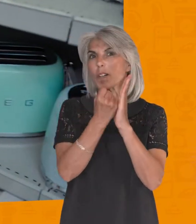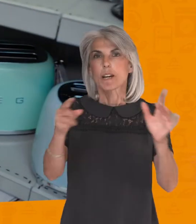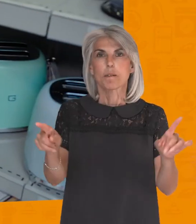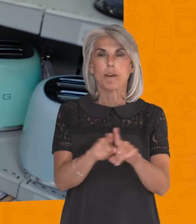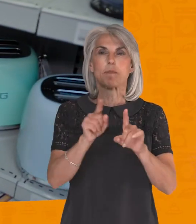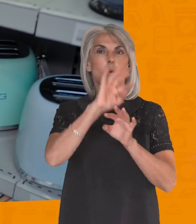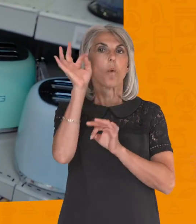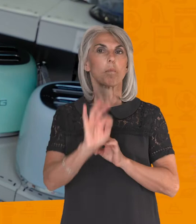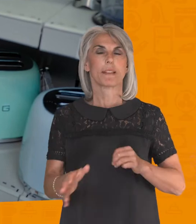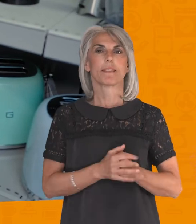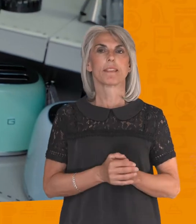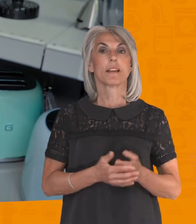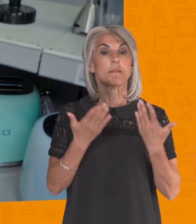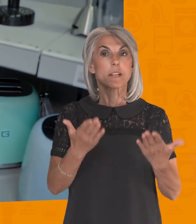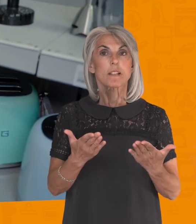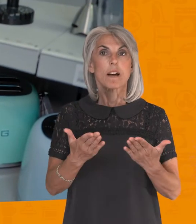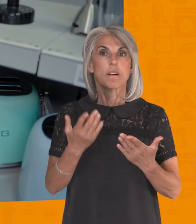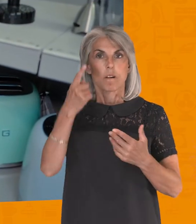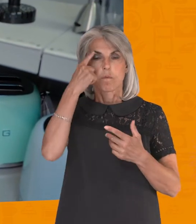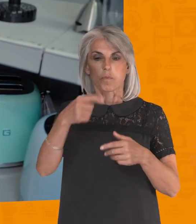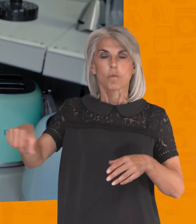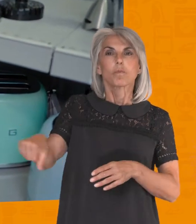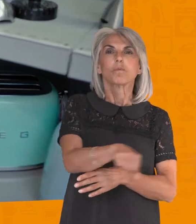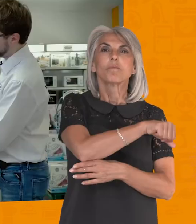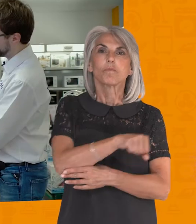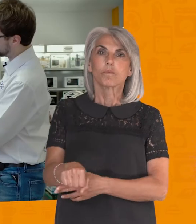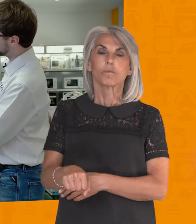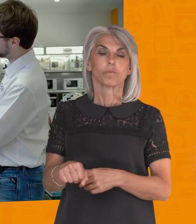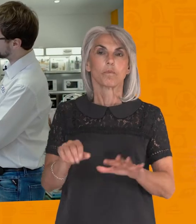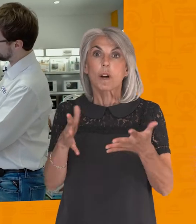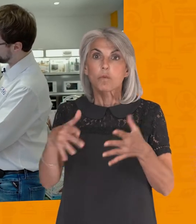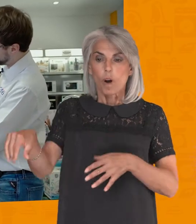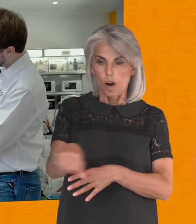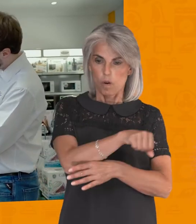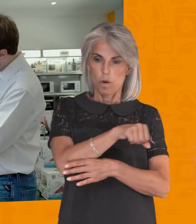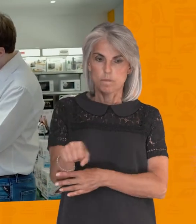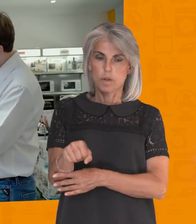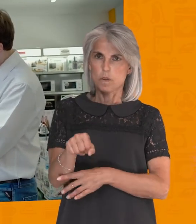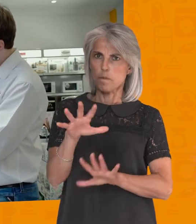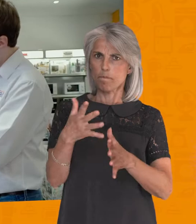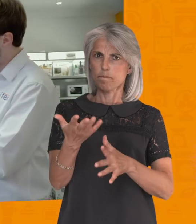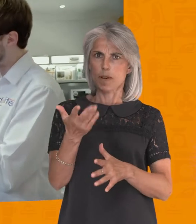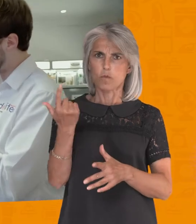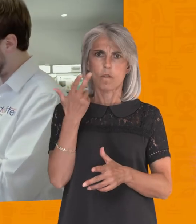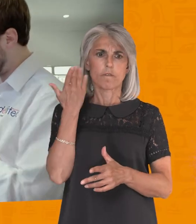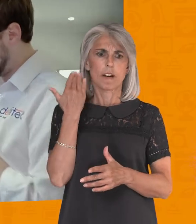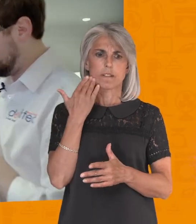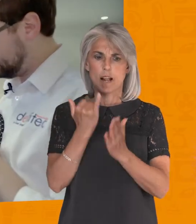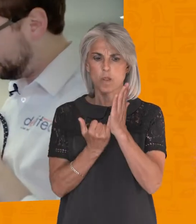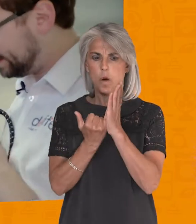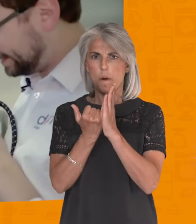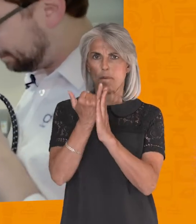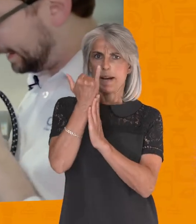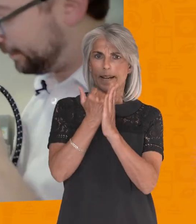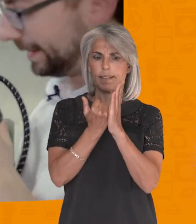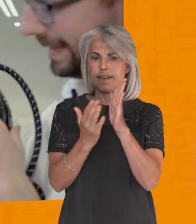complète on va les voir maintenant les centrales vapeur pour certaines centrales vapeur s'est pas toujours simple car avec la température on